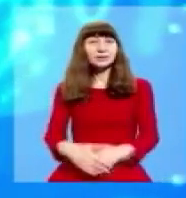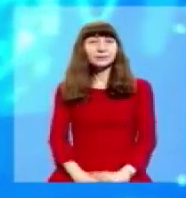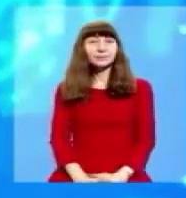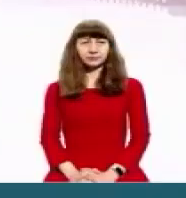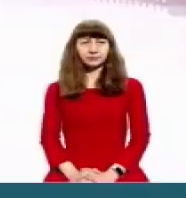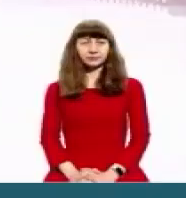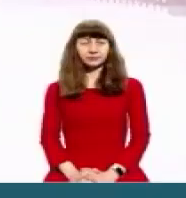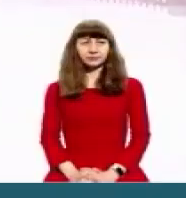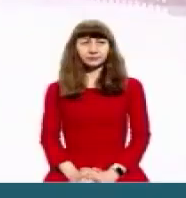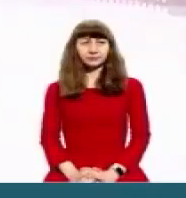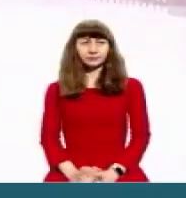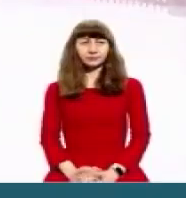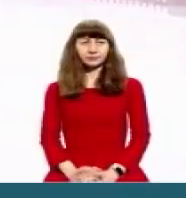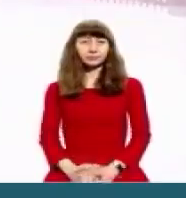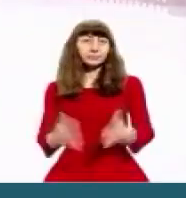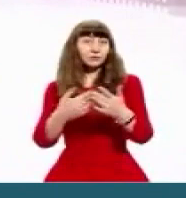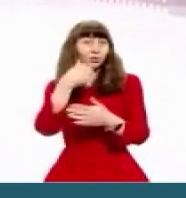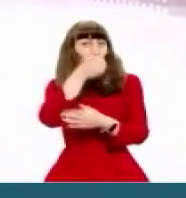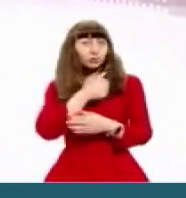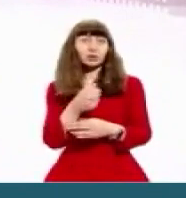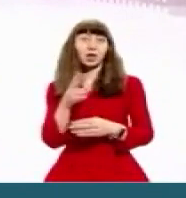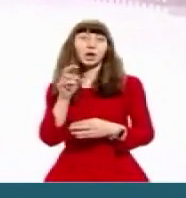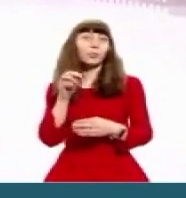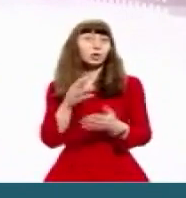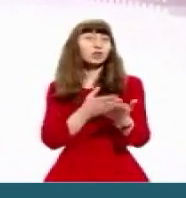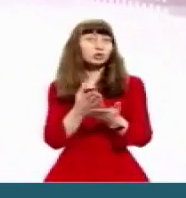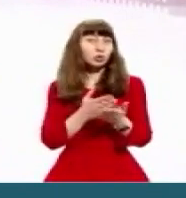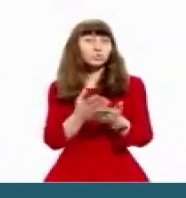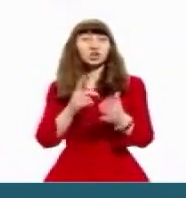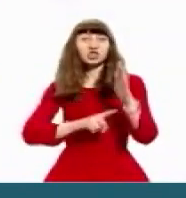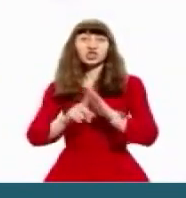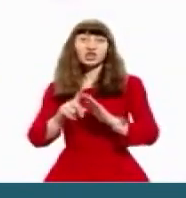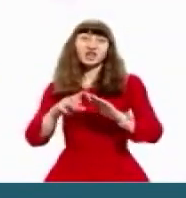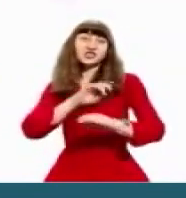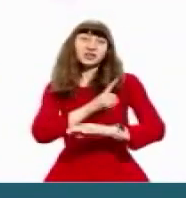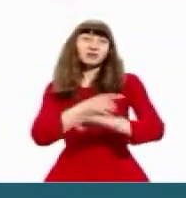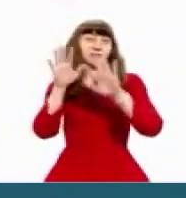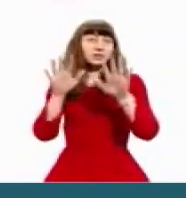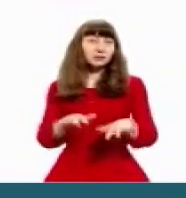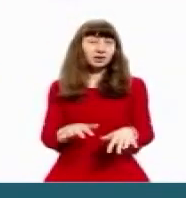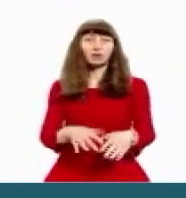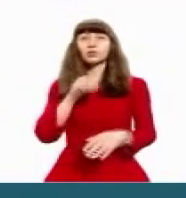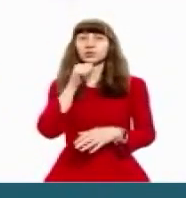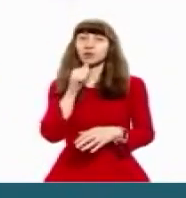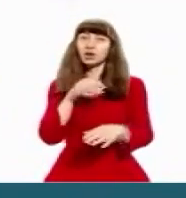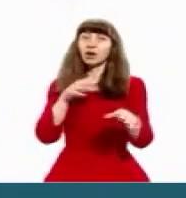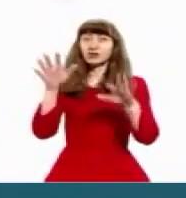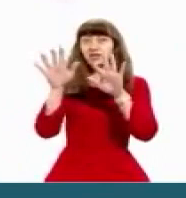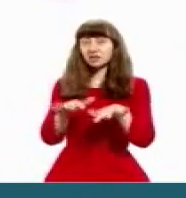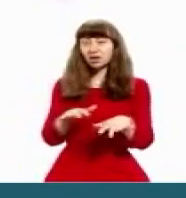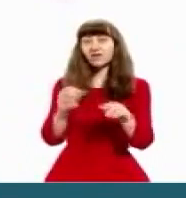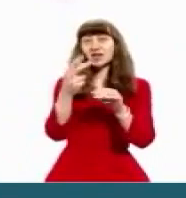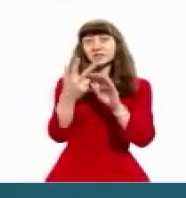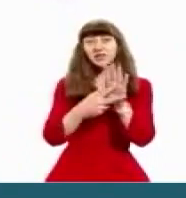коллеги. Новый год для коммунальных служб города начался с обильного снегопада. За пару дней в Кустанае выпало 18 сантиметров